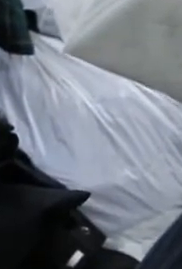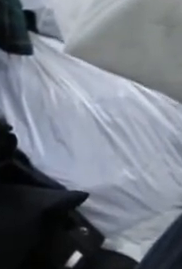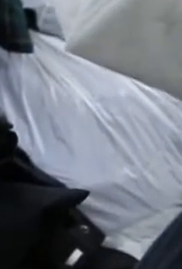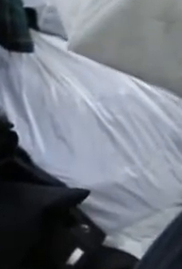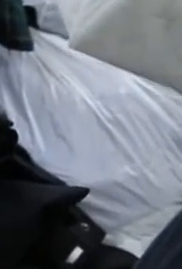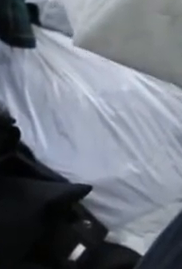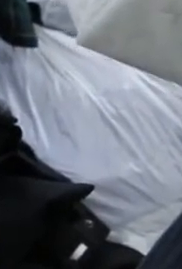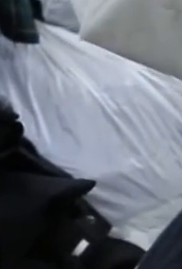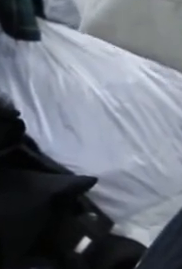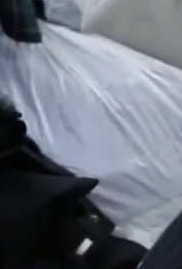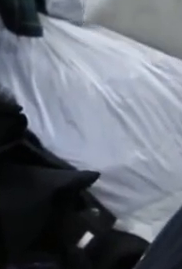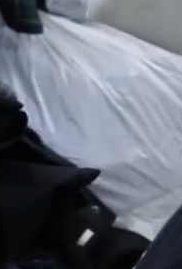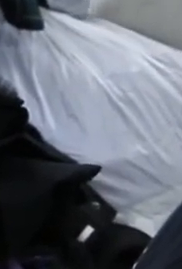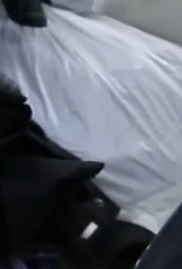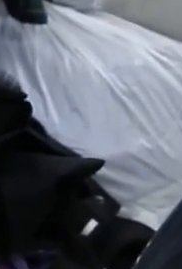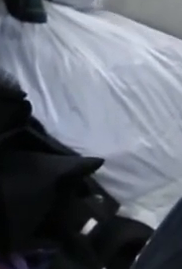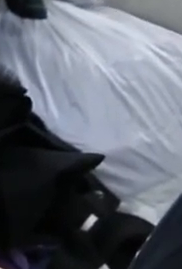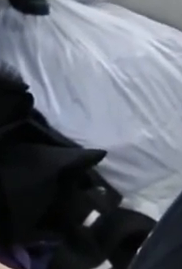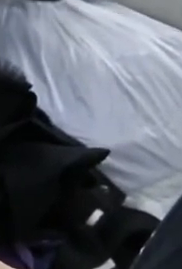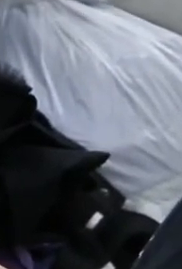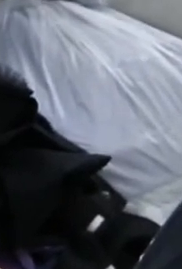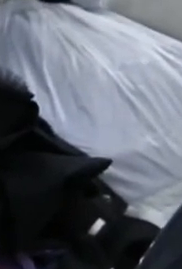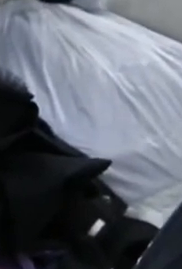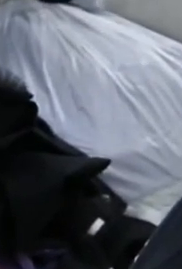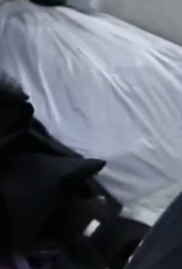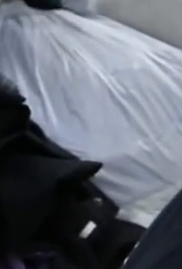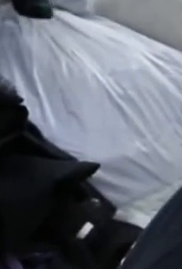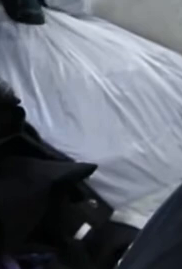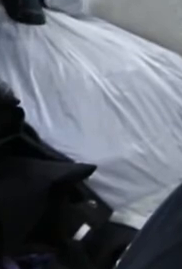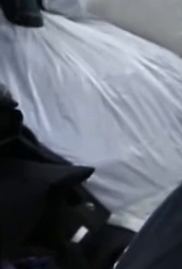띠띠띠띠띠띠띠띠띠 어이 어디까지가?